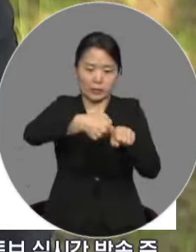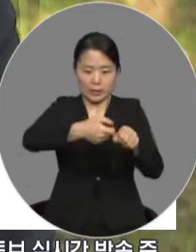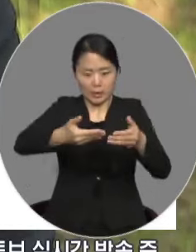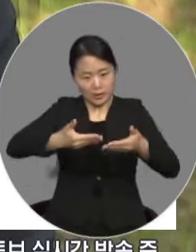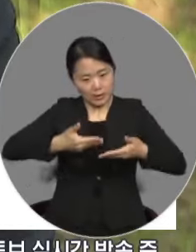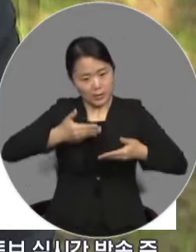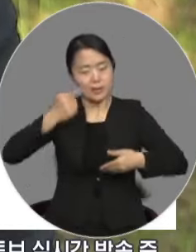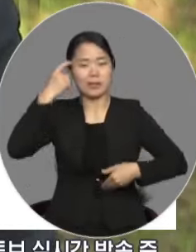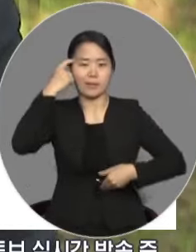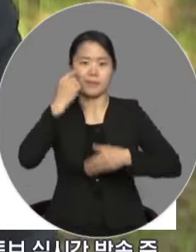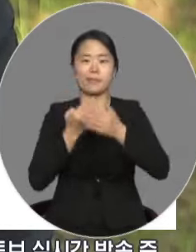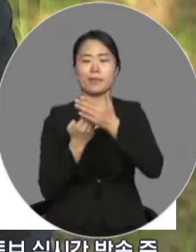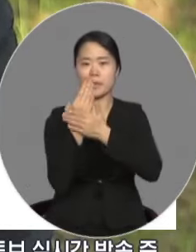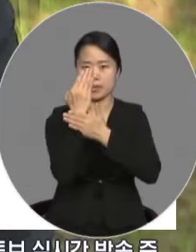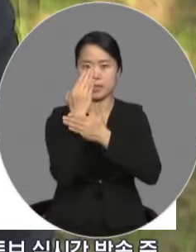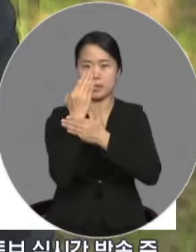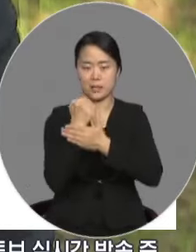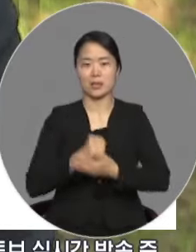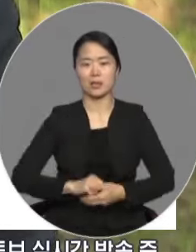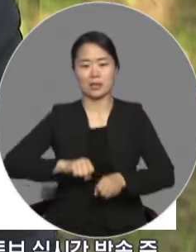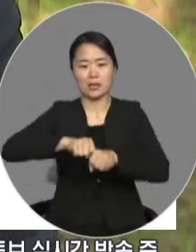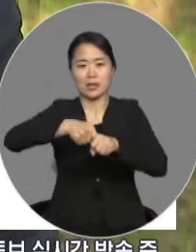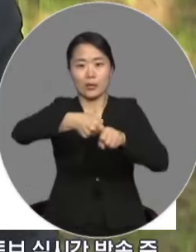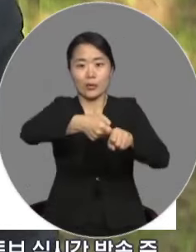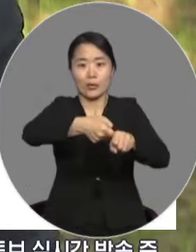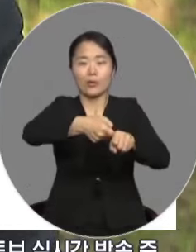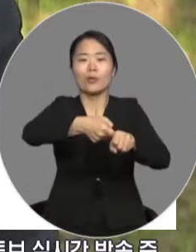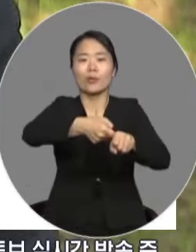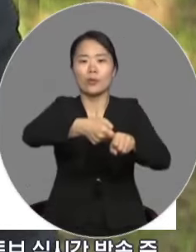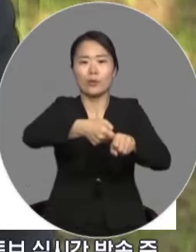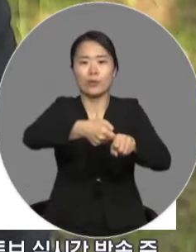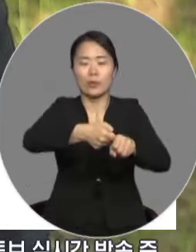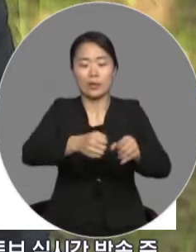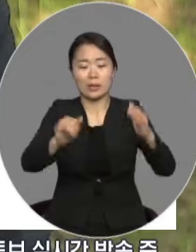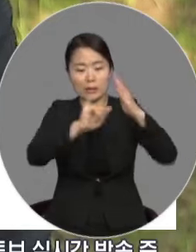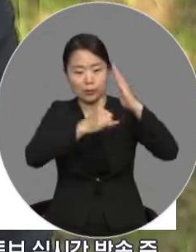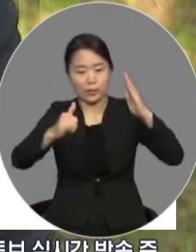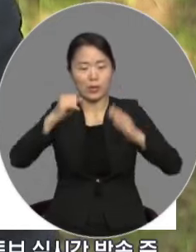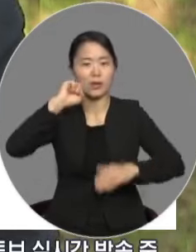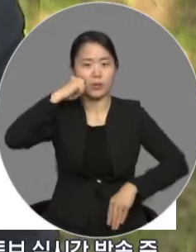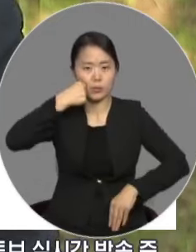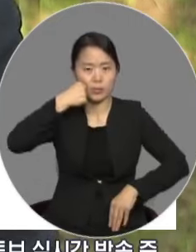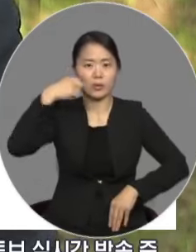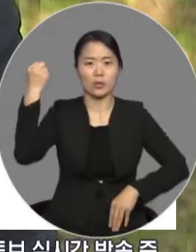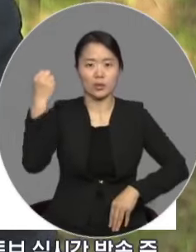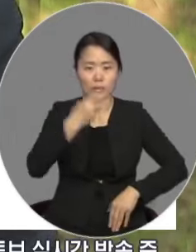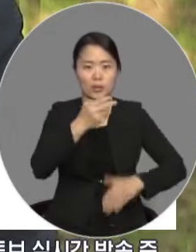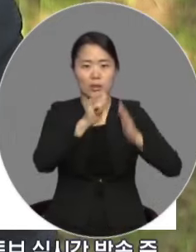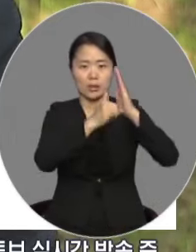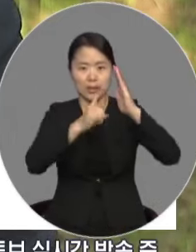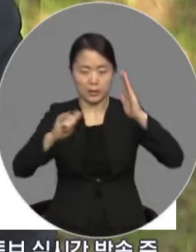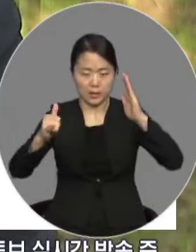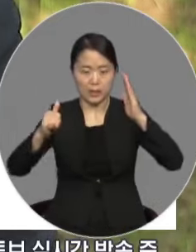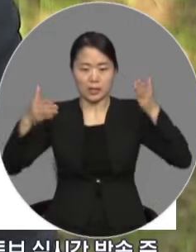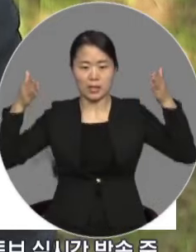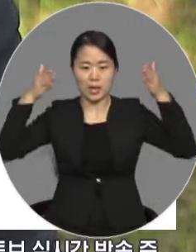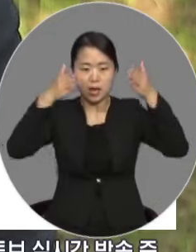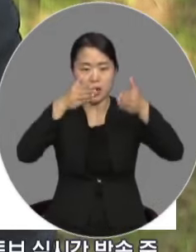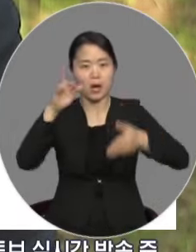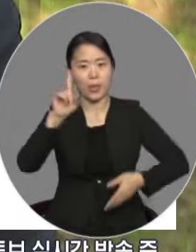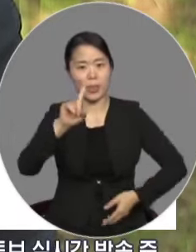들게 되었어요. 이 강요라고 하는 건 뭐 그 가족들의 어려움 또 가족들을 향한